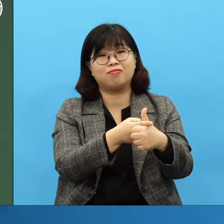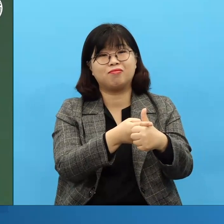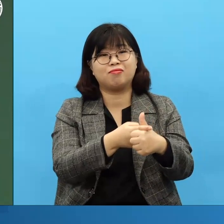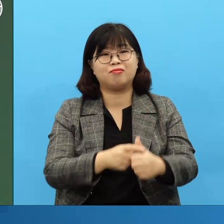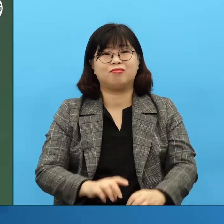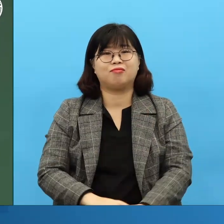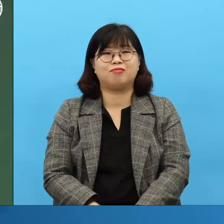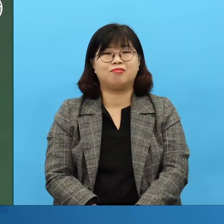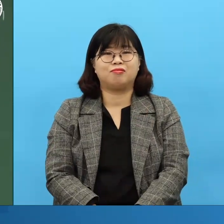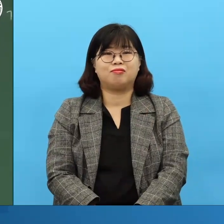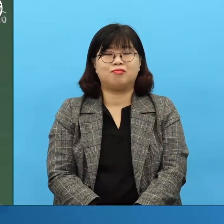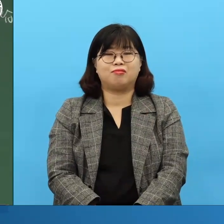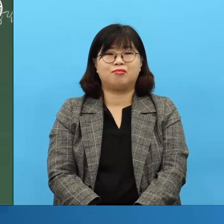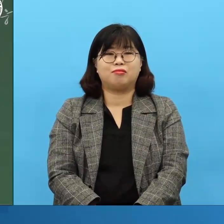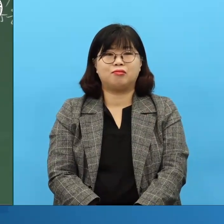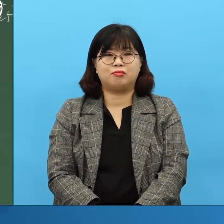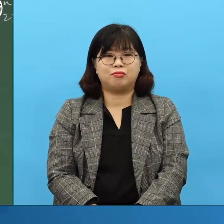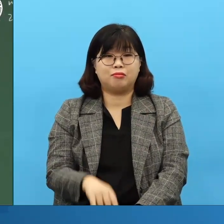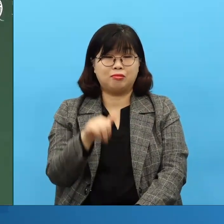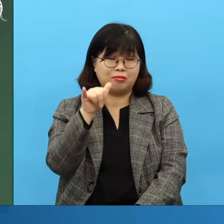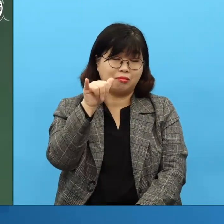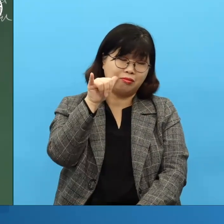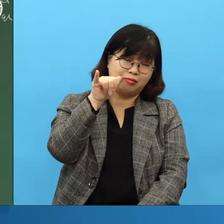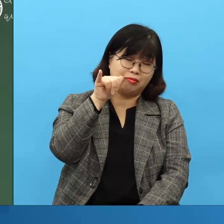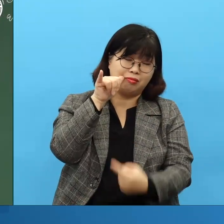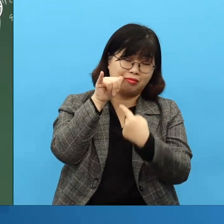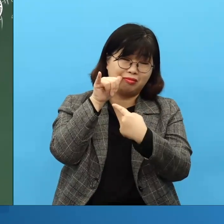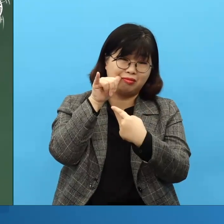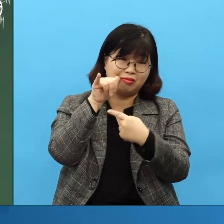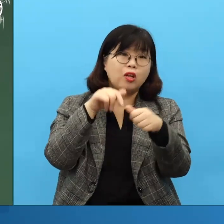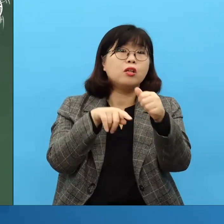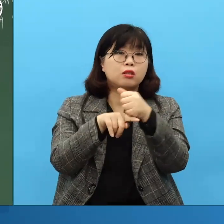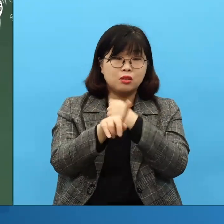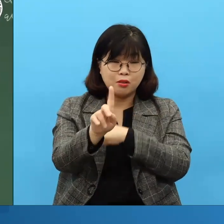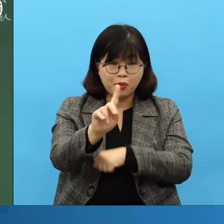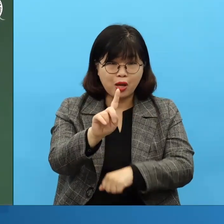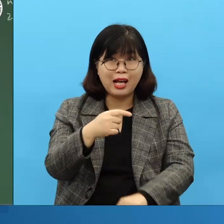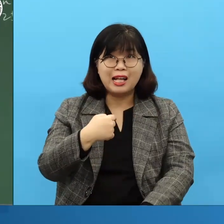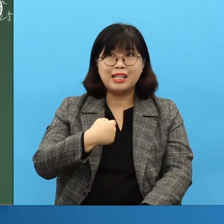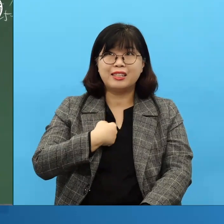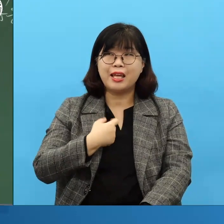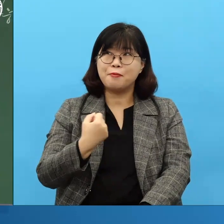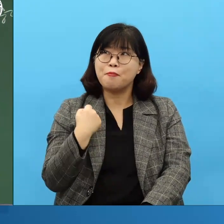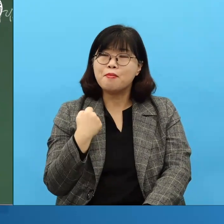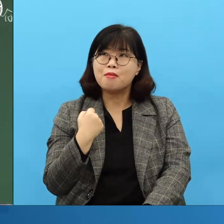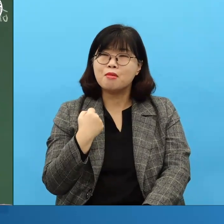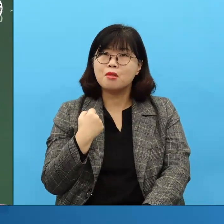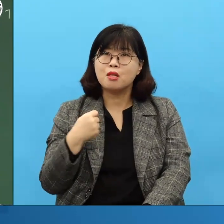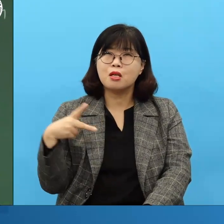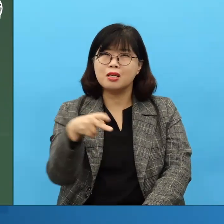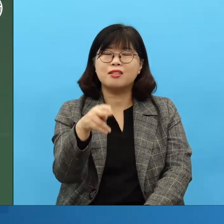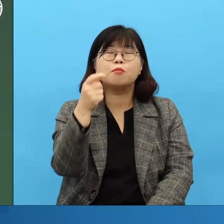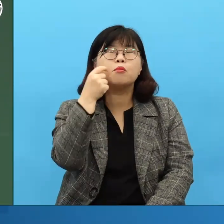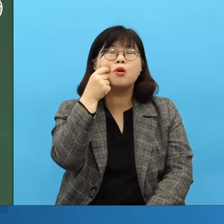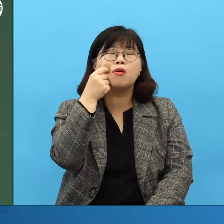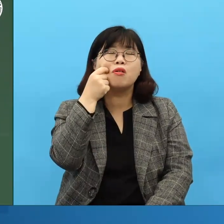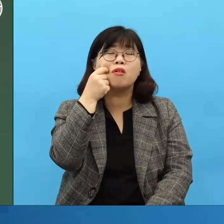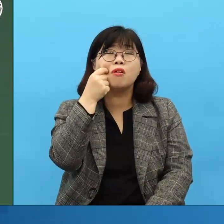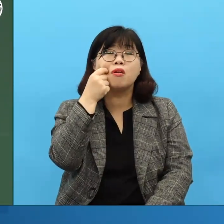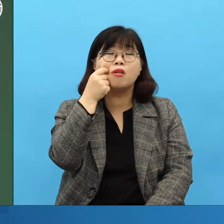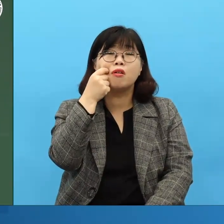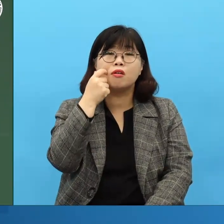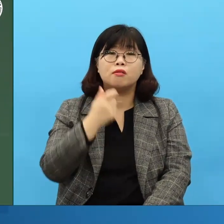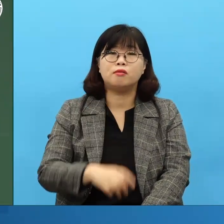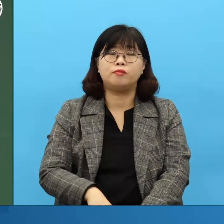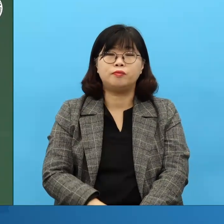이제 본인 뜻대로 안 되는 거죠. And when we say addiction, this means you can no longer control yourself. 그러니까